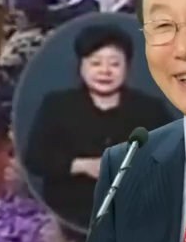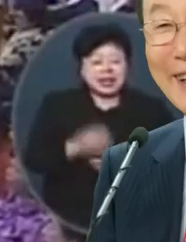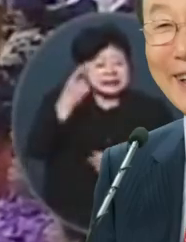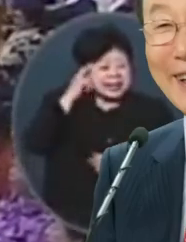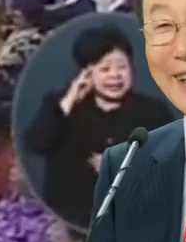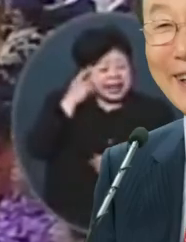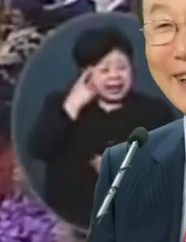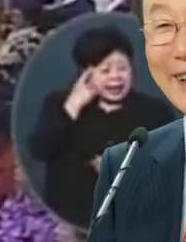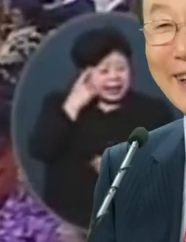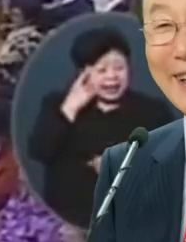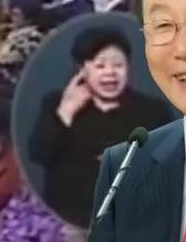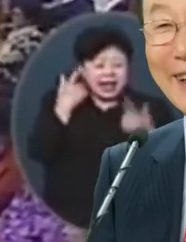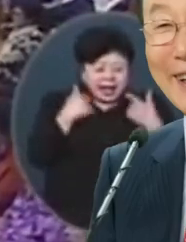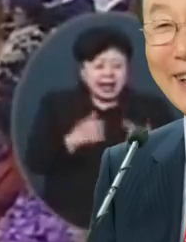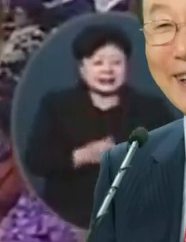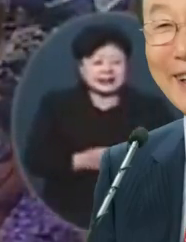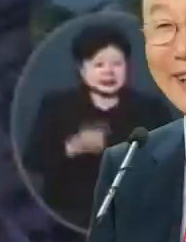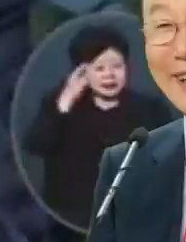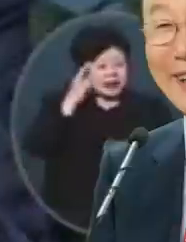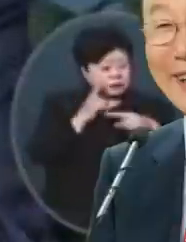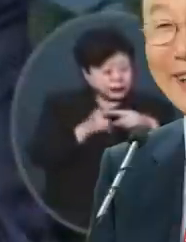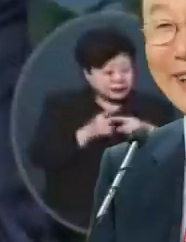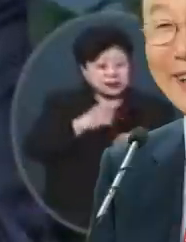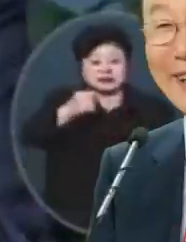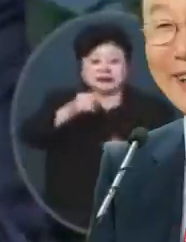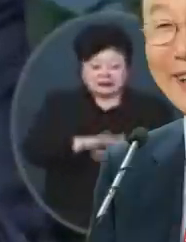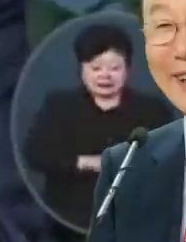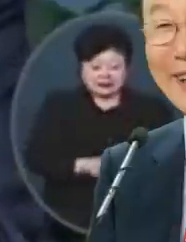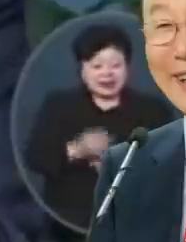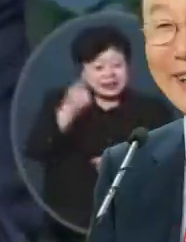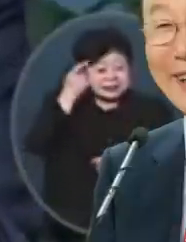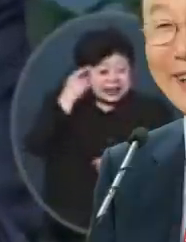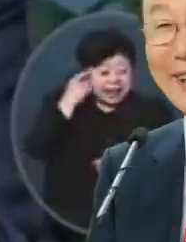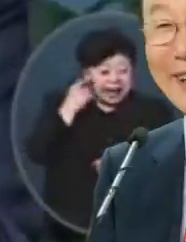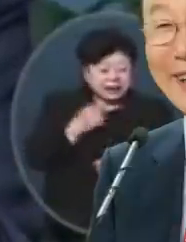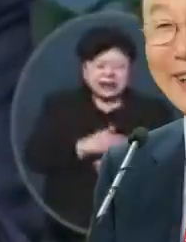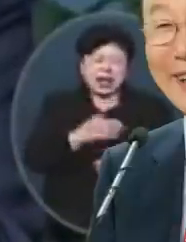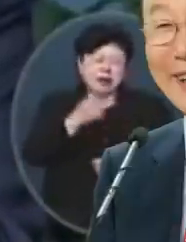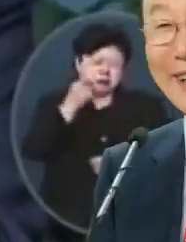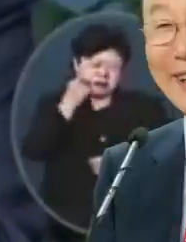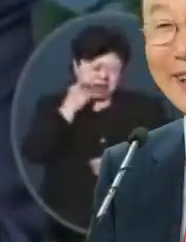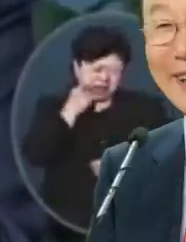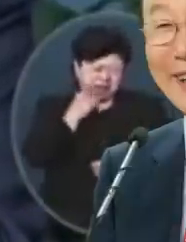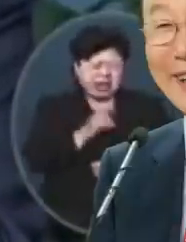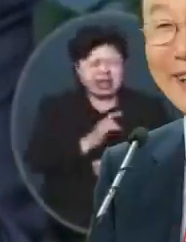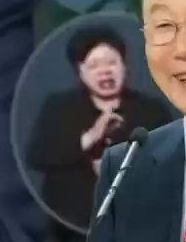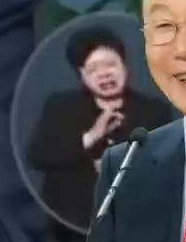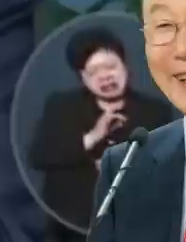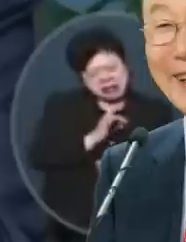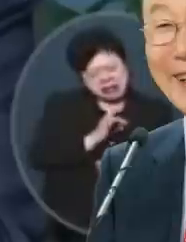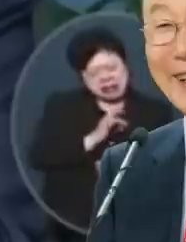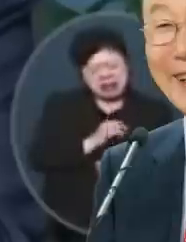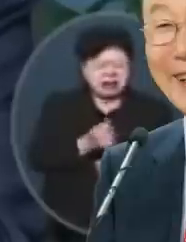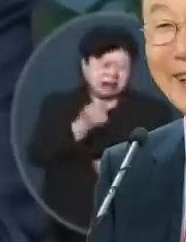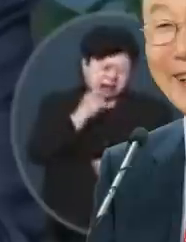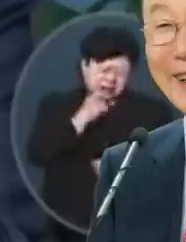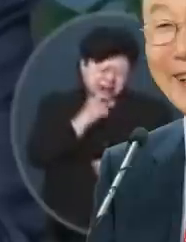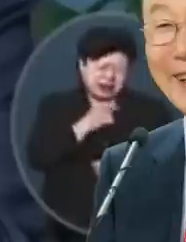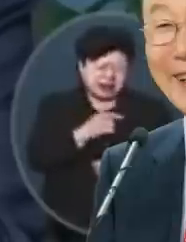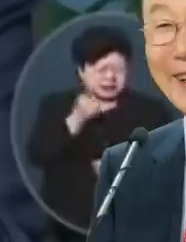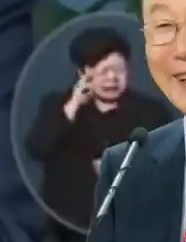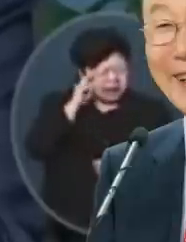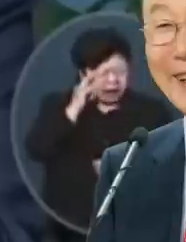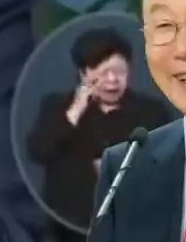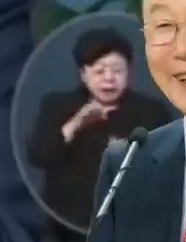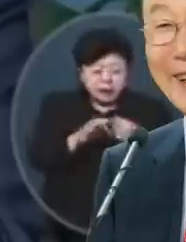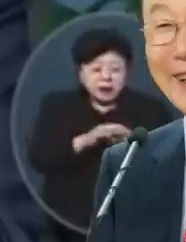생각이 항상 긍정적이 되어야 되는 것입니다. 생각에 나는 못한다, 안 된다, 할 수 없다고 생각을